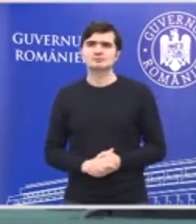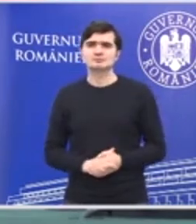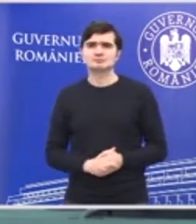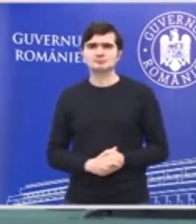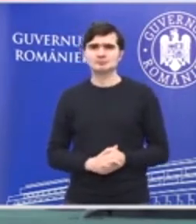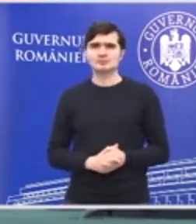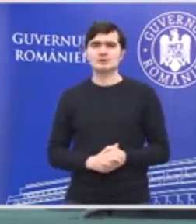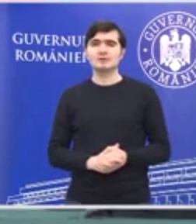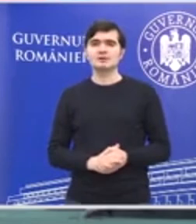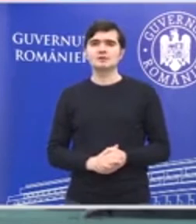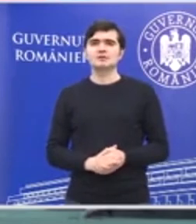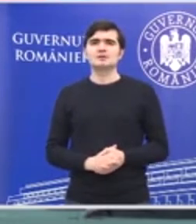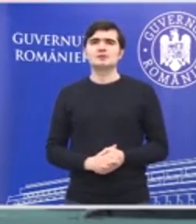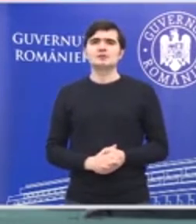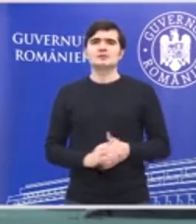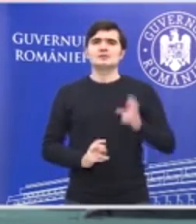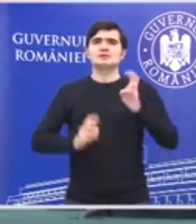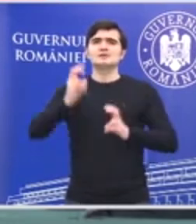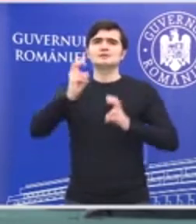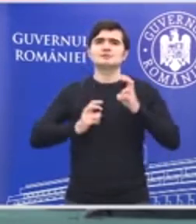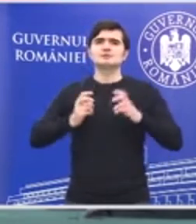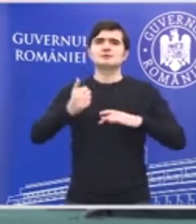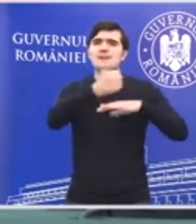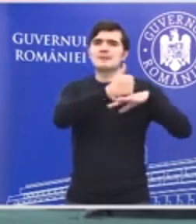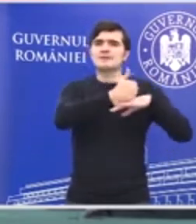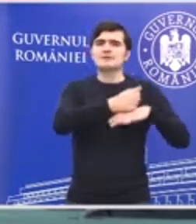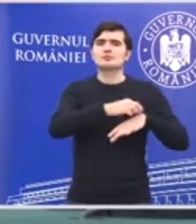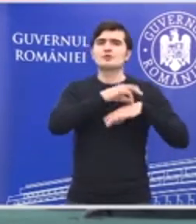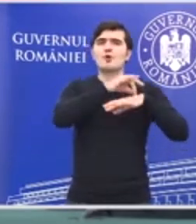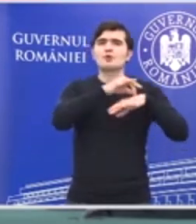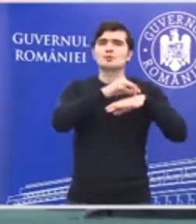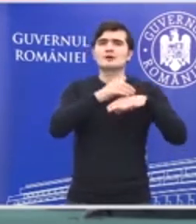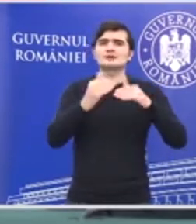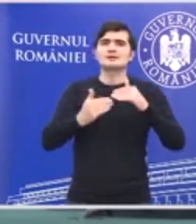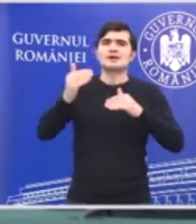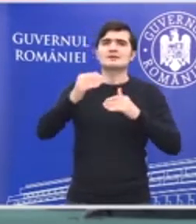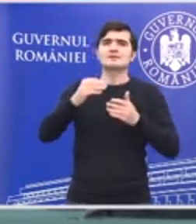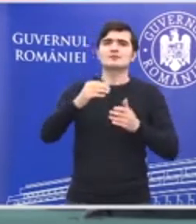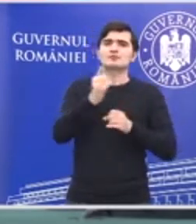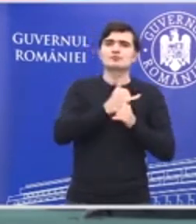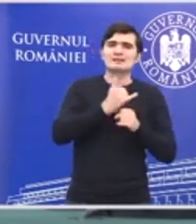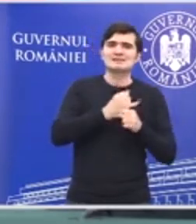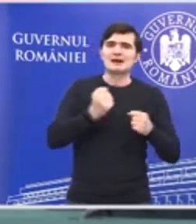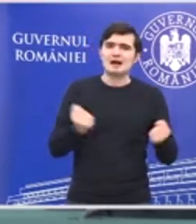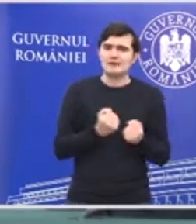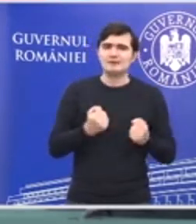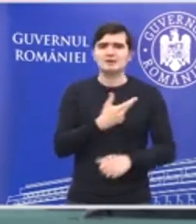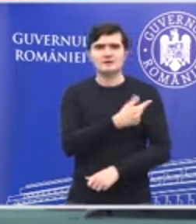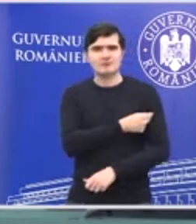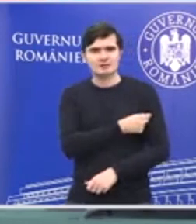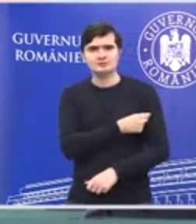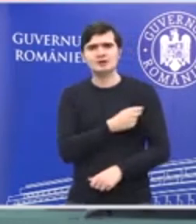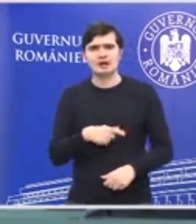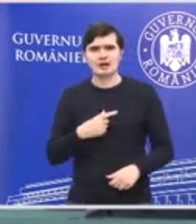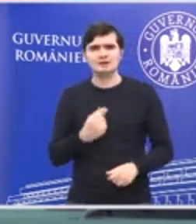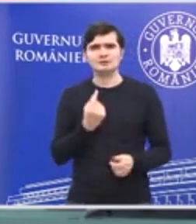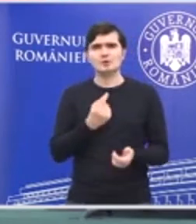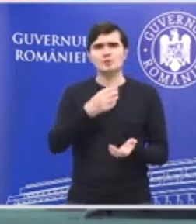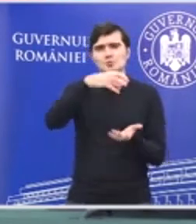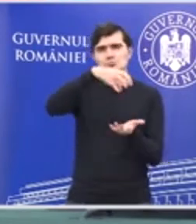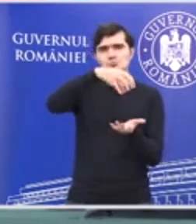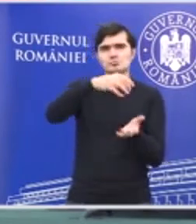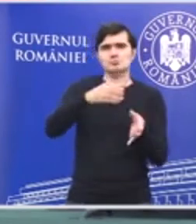Instituția prefectului coordonează la nivel județean activitatea de vaccinare. Există un nucleu de coordonare a